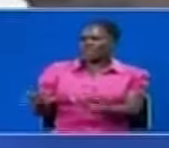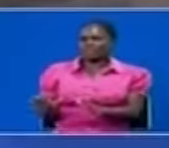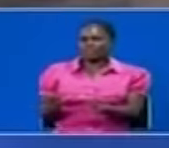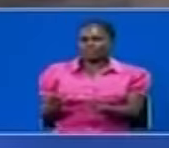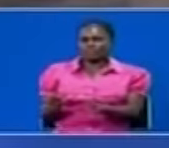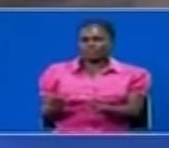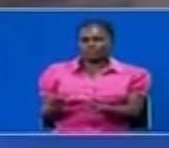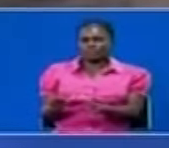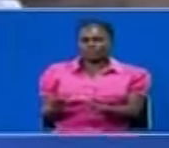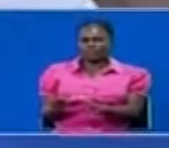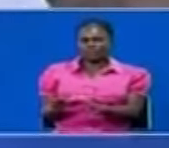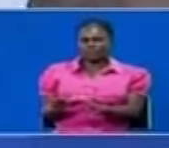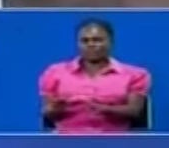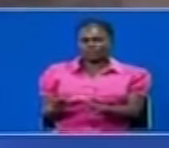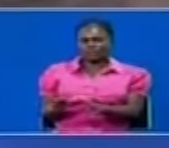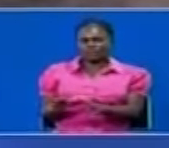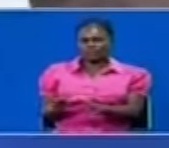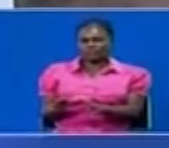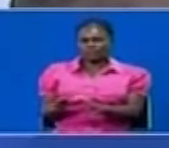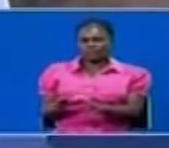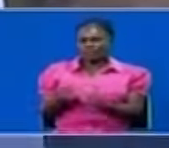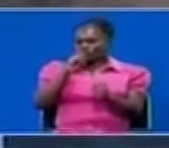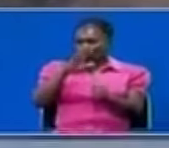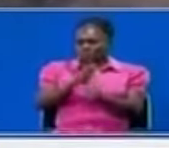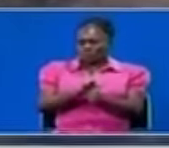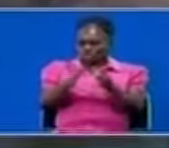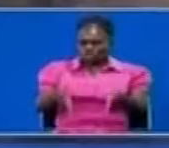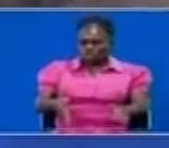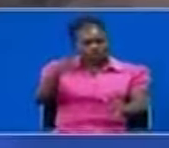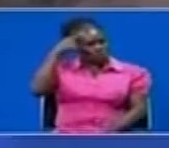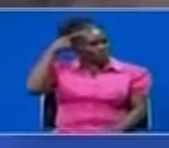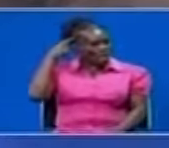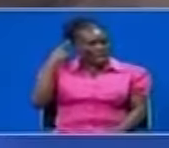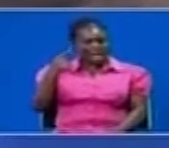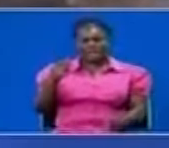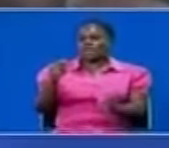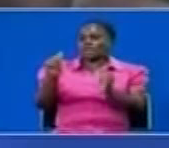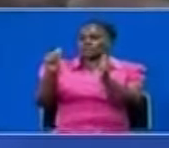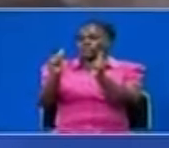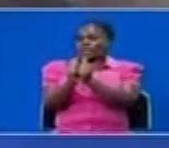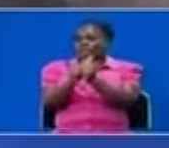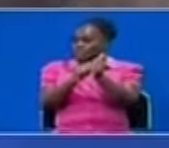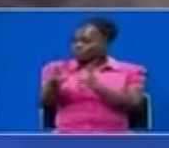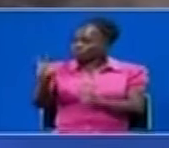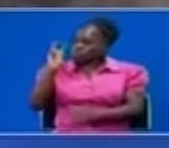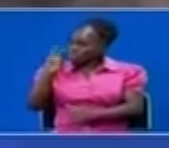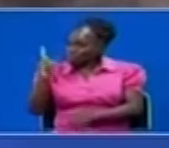Kenyans. Uliahidiwa lami kilomita 10,000. Umeona hizo lami?